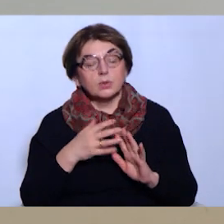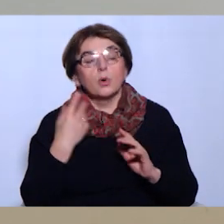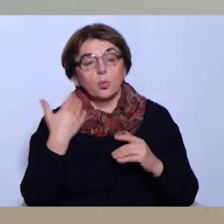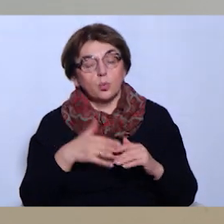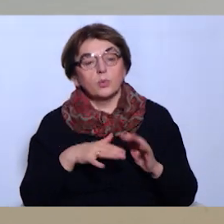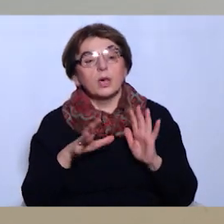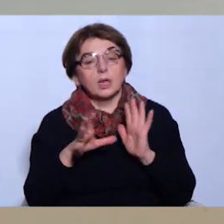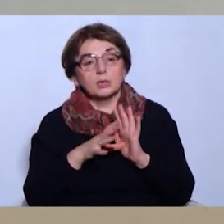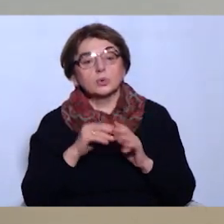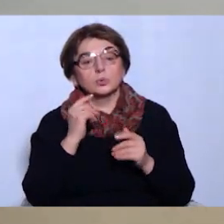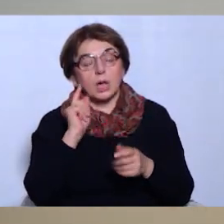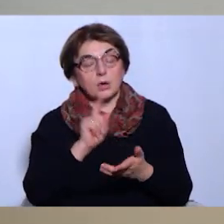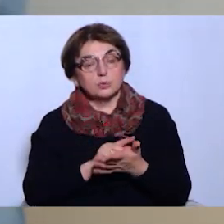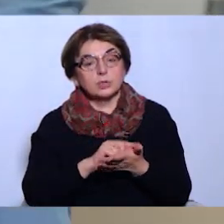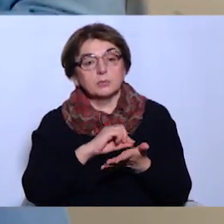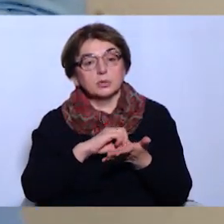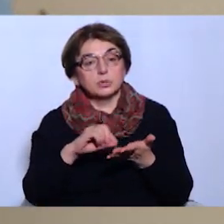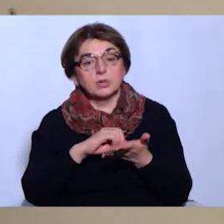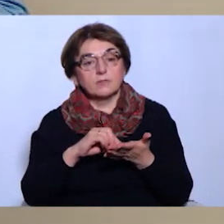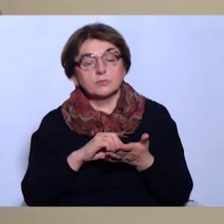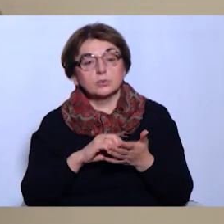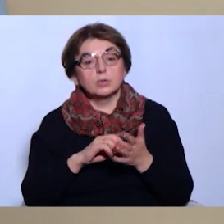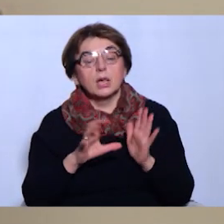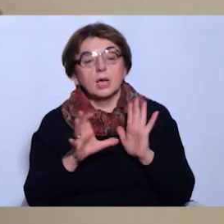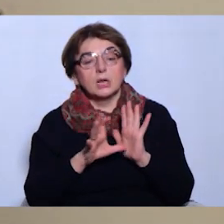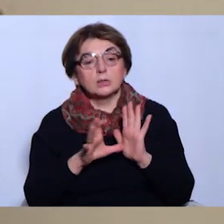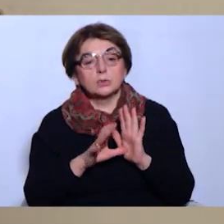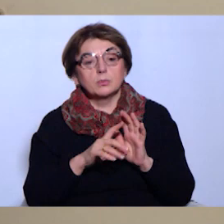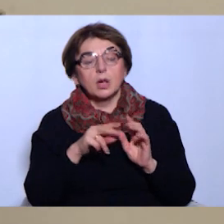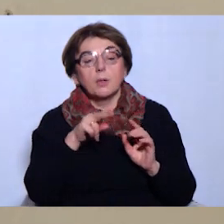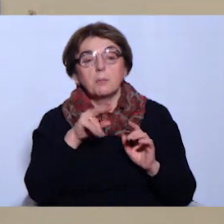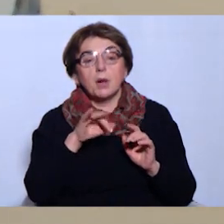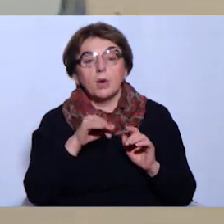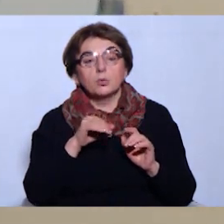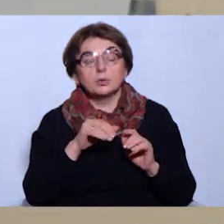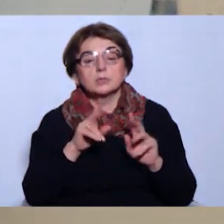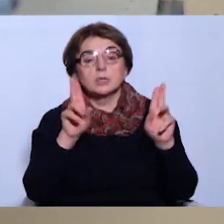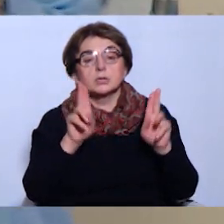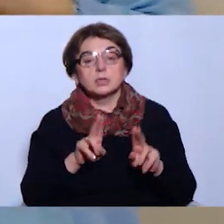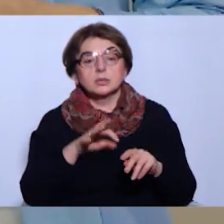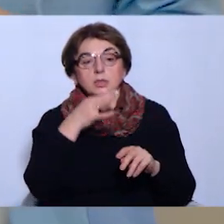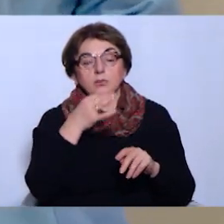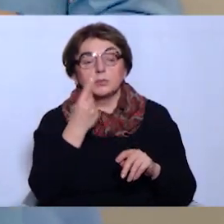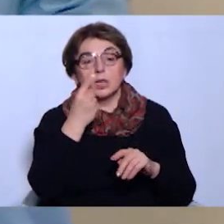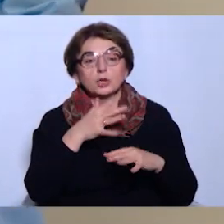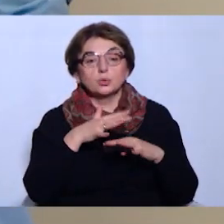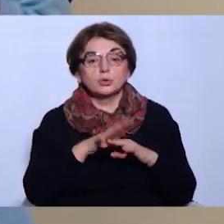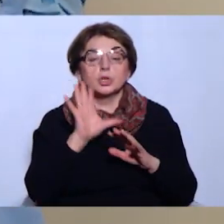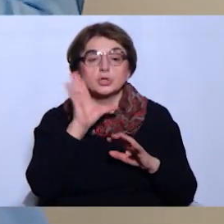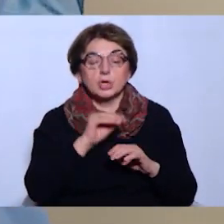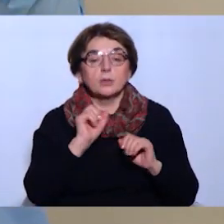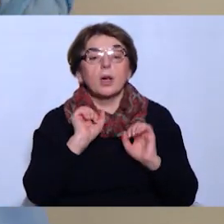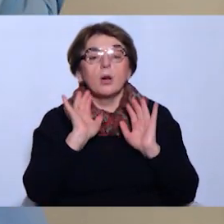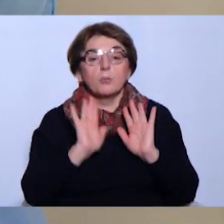გასაგებია, რომ უკვე ელექტრონებით უნდა შევავსოთ პირველი უჯრა, მაგრამ საინტერესოა, როგორ შევავსოთ. აქ უკვე პაულის წესი გვეუბნება, რომ ერთ უჯრაში